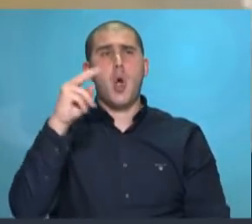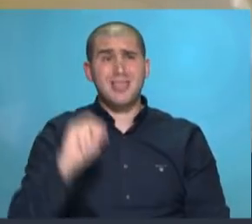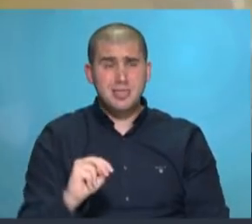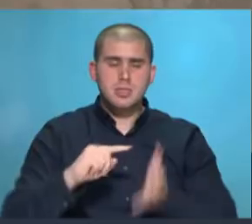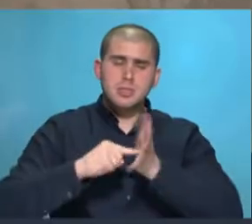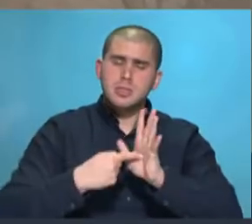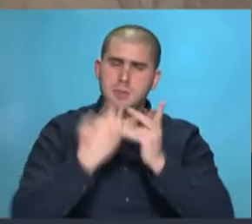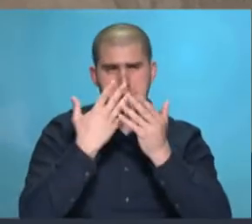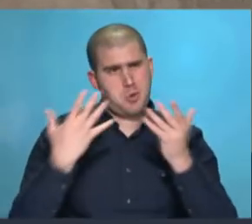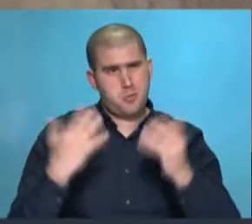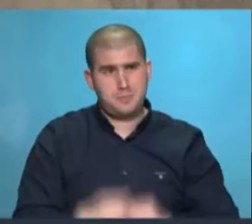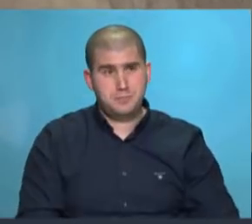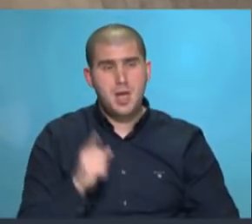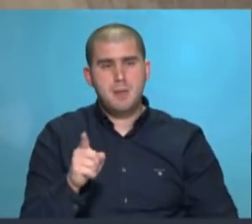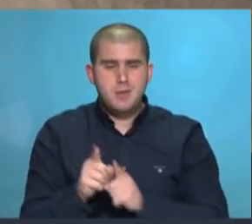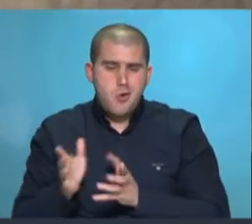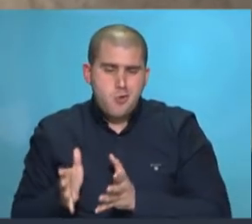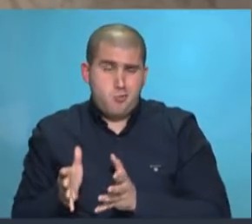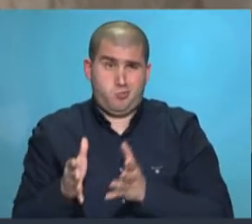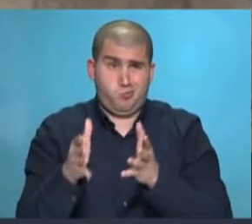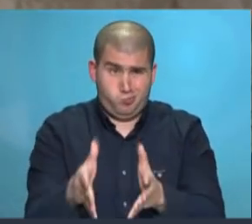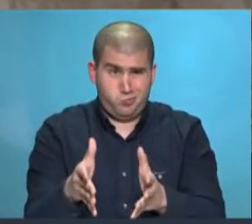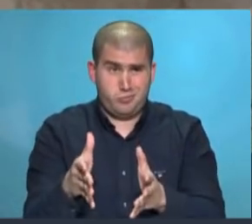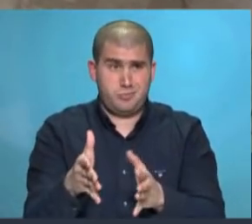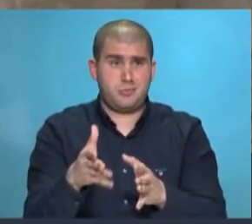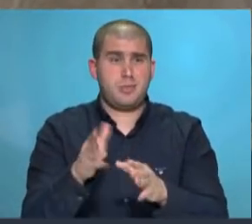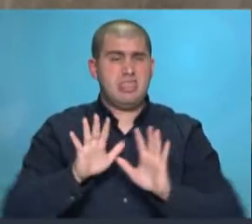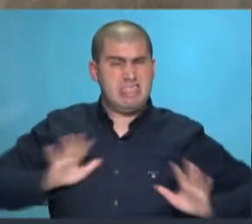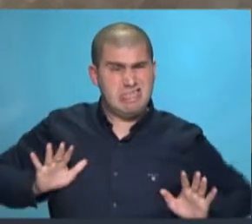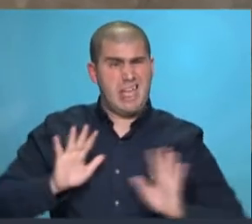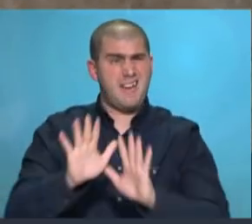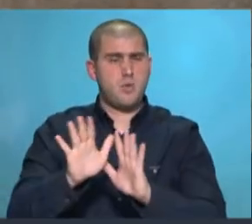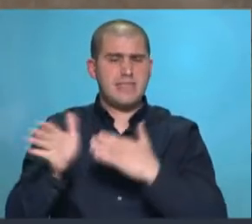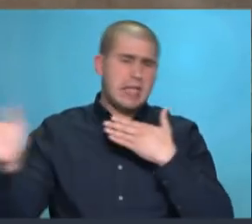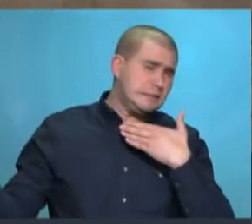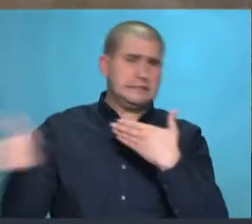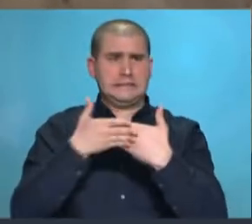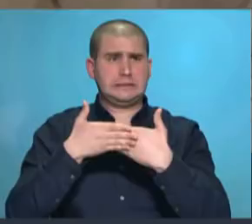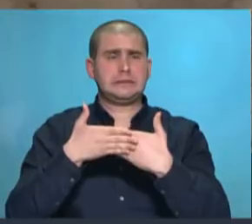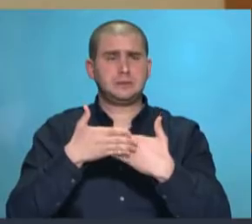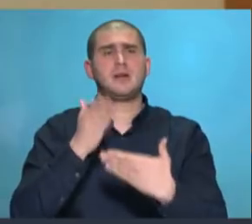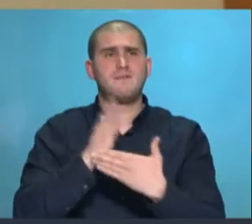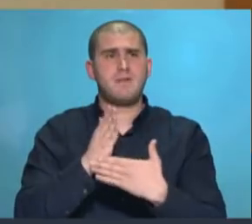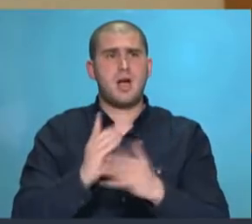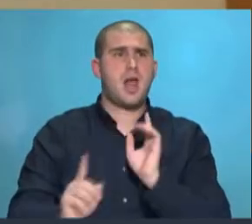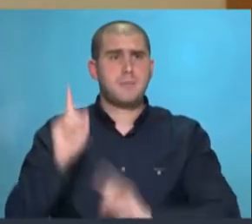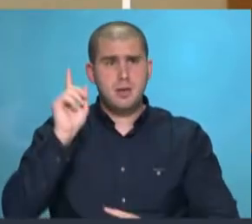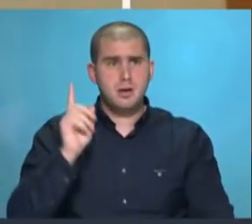אחת ברורה. דחפו את זה פנימה, דחפו אותי וסגרו את הדלת למעלה.